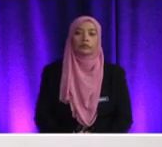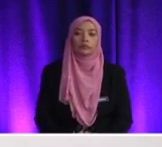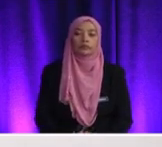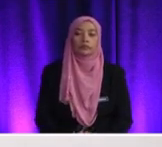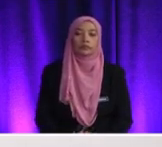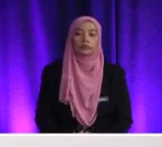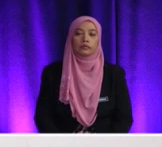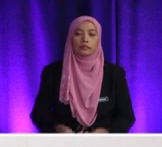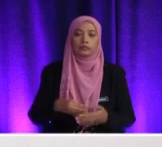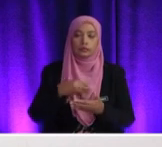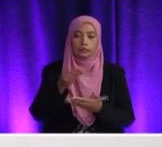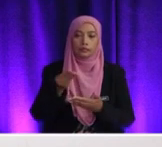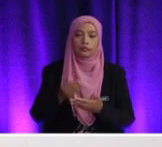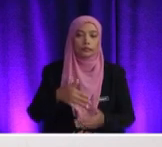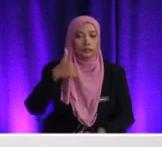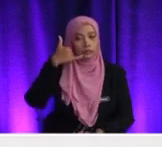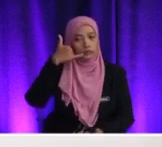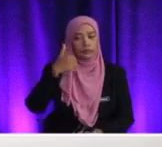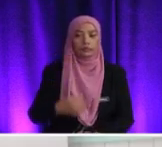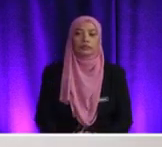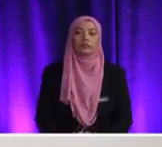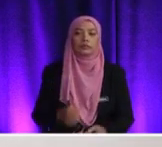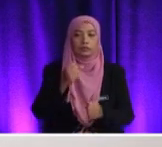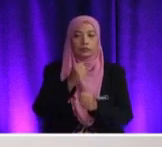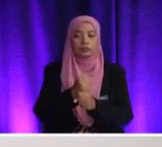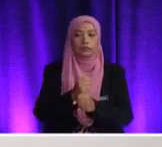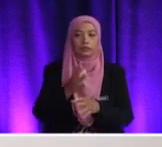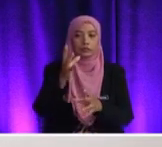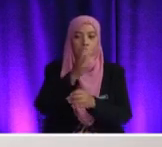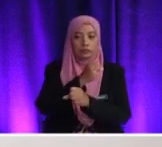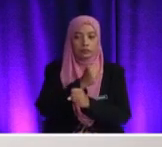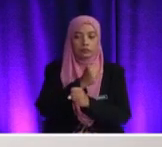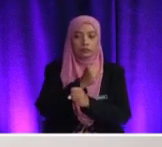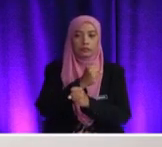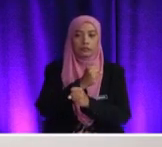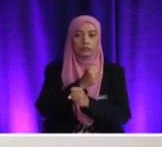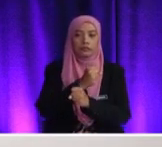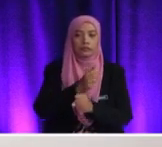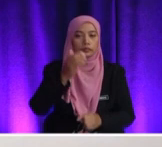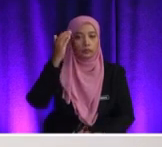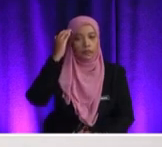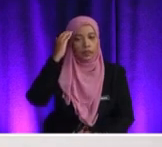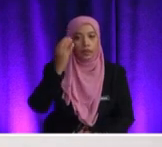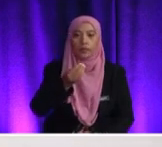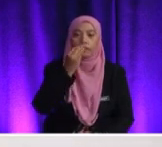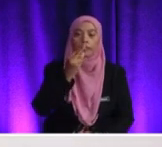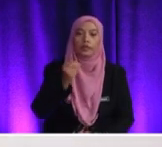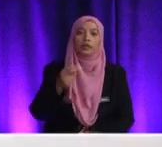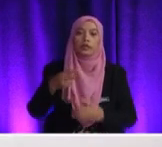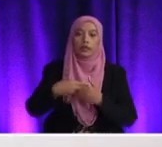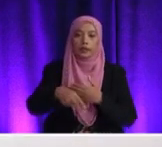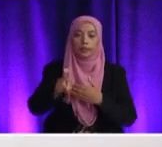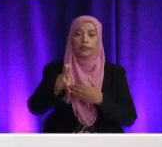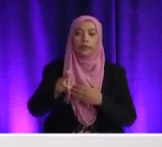aplikasi yang telah kita mengenai dalam telepon pintar pekerja akan mendapat maklumat tersebut Jamaica akan memasang contohnya makanan dan menghantar